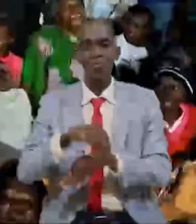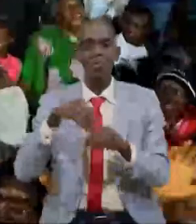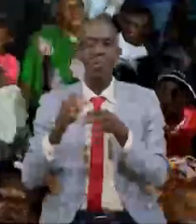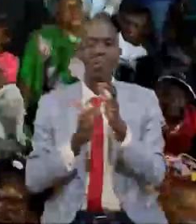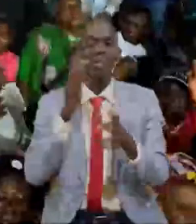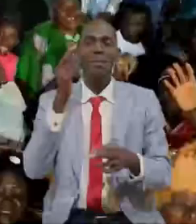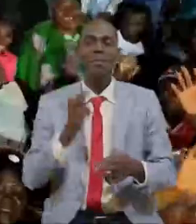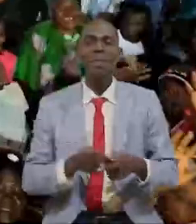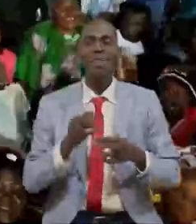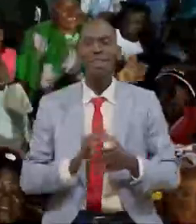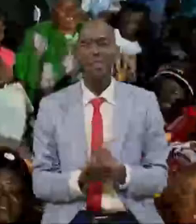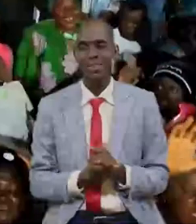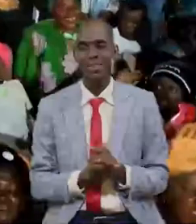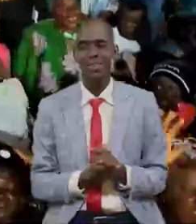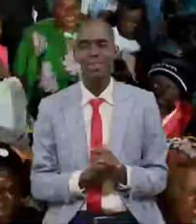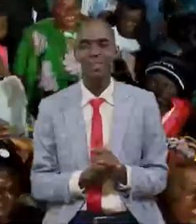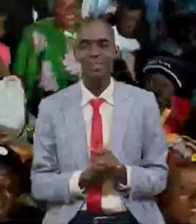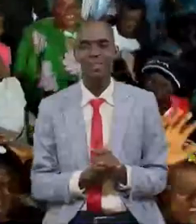nom de Jésus-Christ.